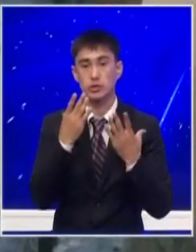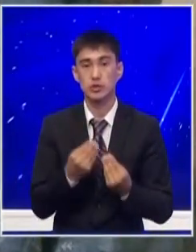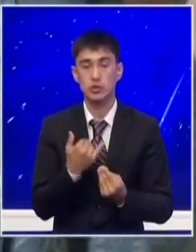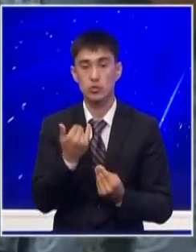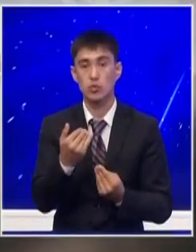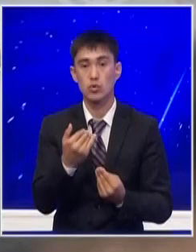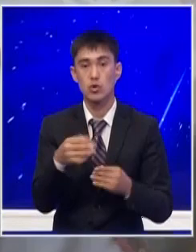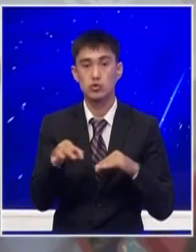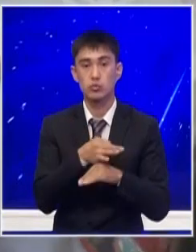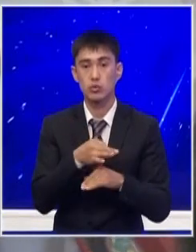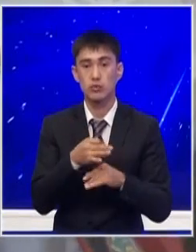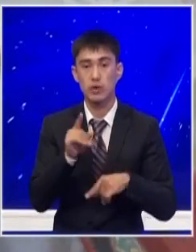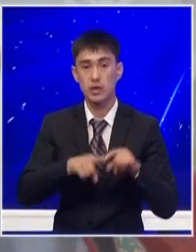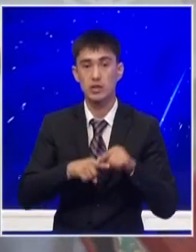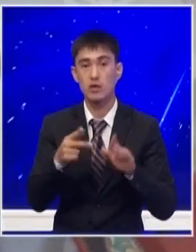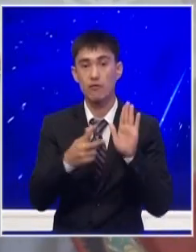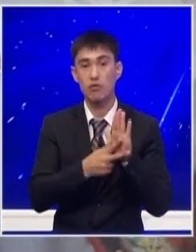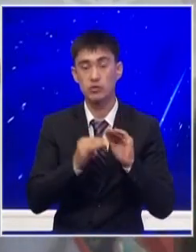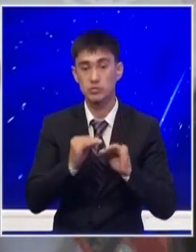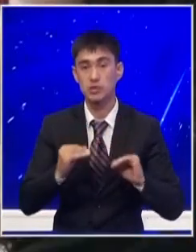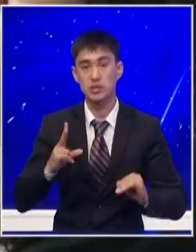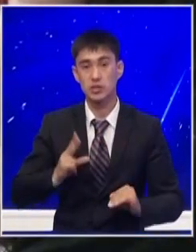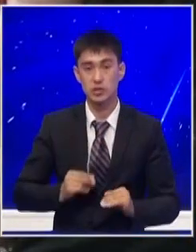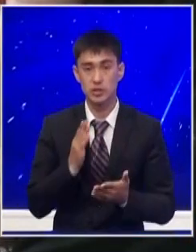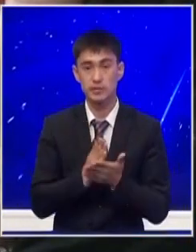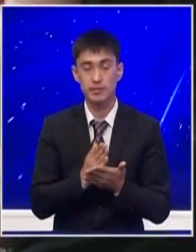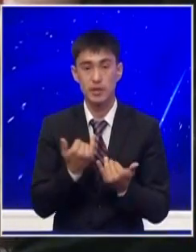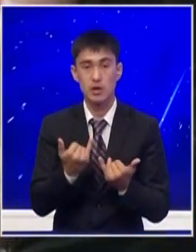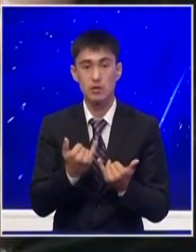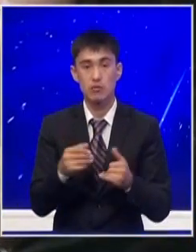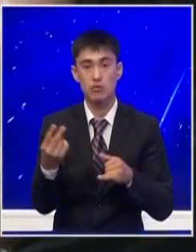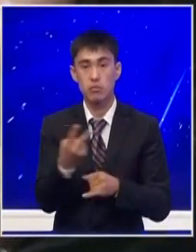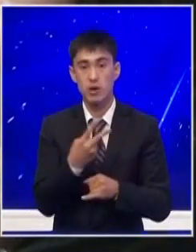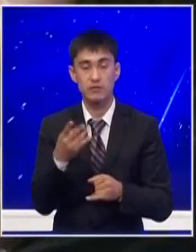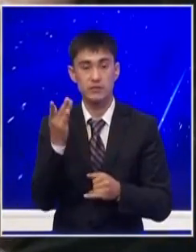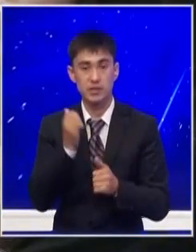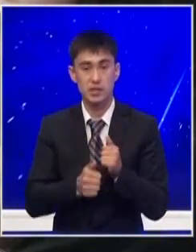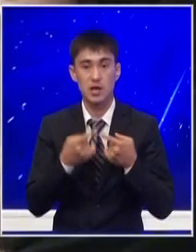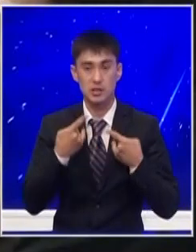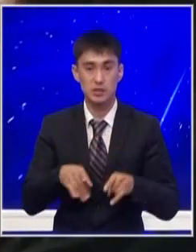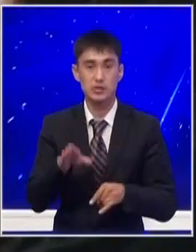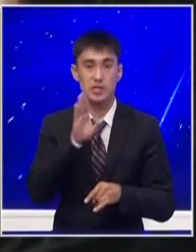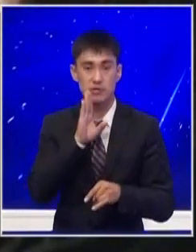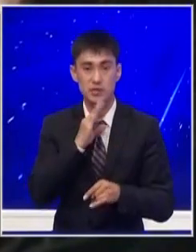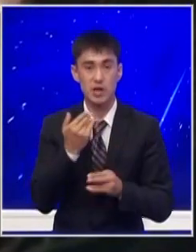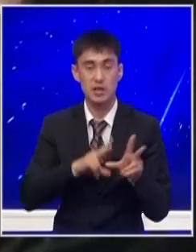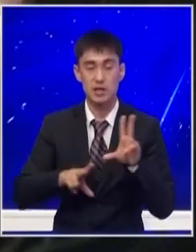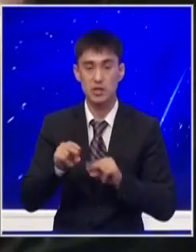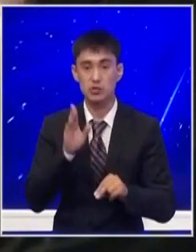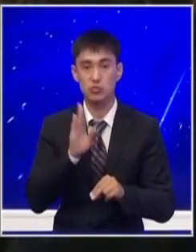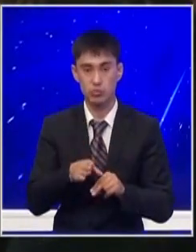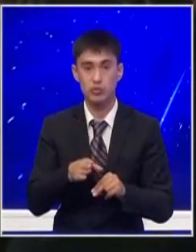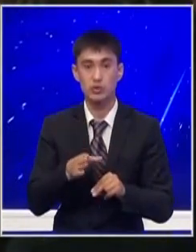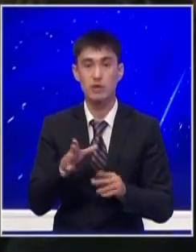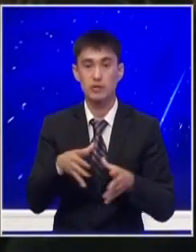день Азамат с супругой – родители 8 прекрасных дочерей. Несмотря на то, что у пары все время рождаются девочки, они надеются, что